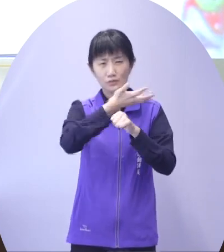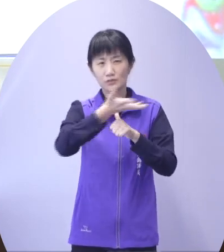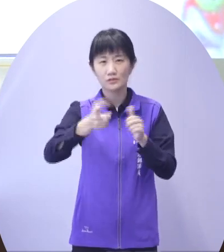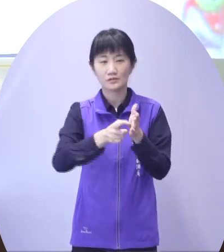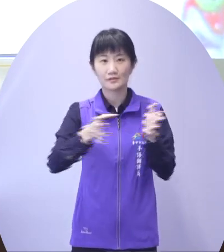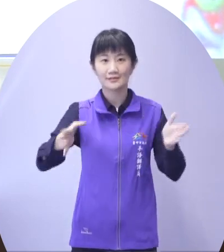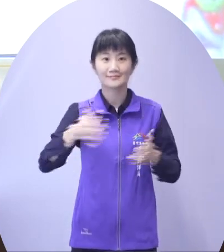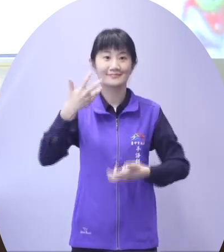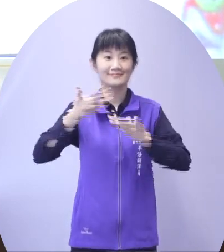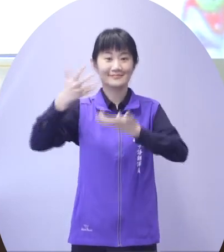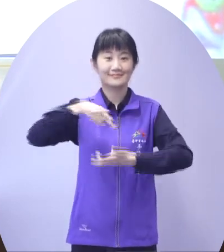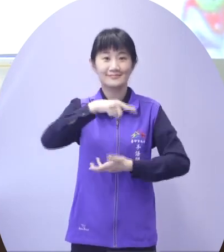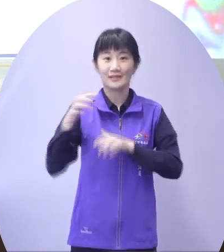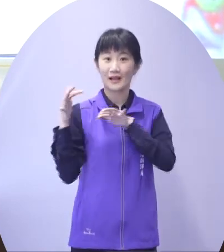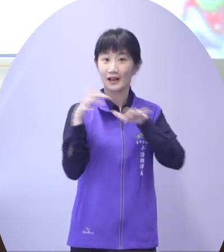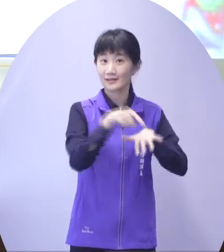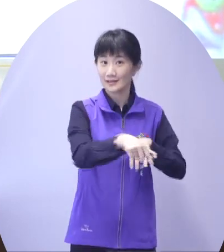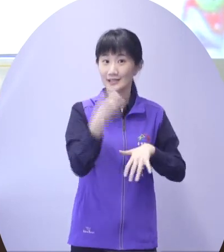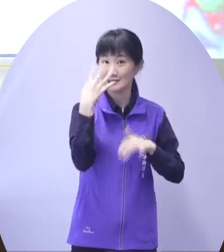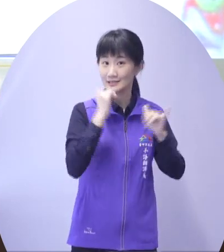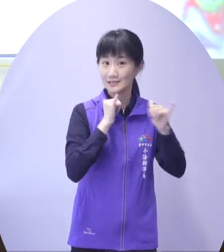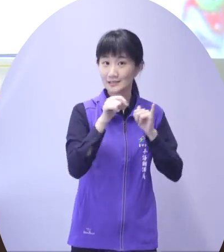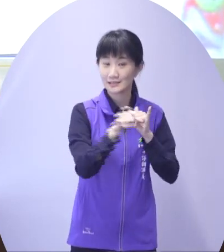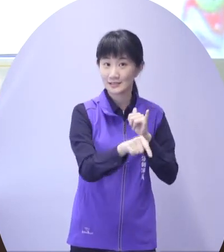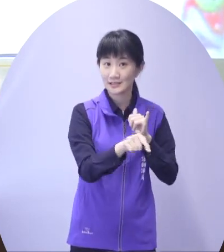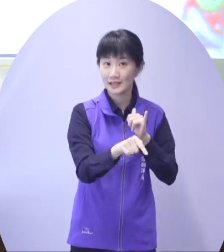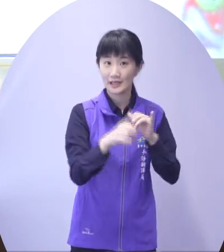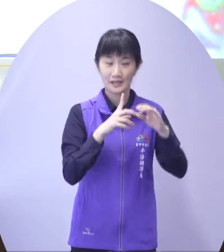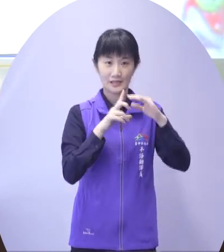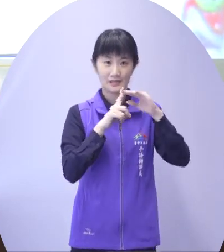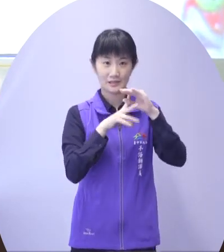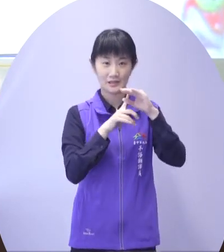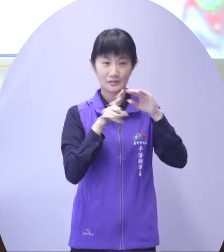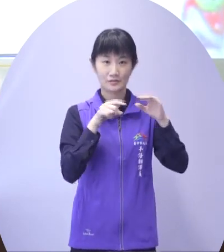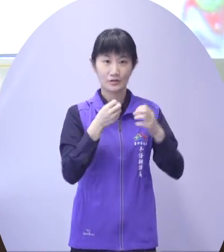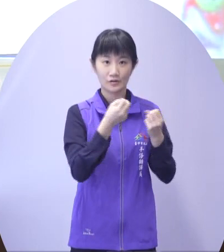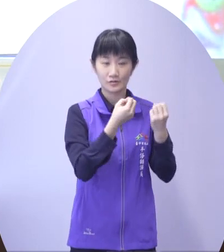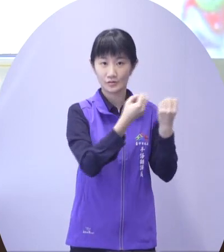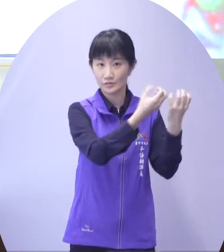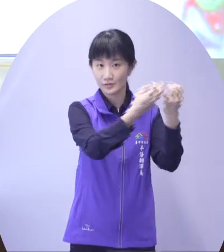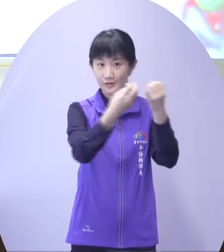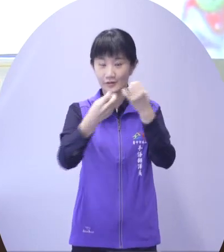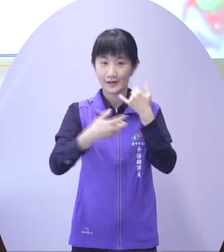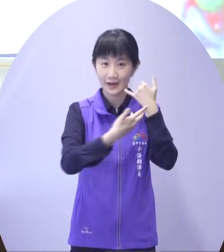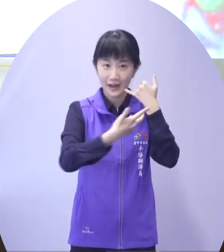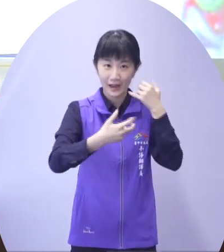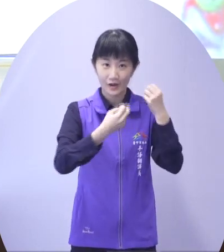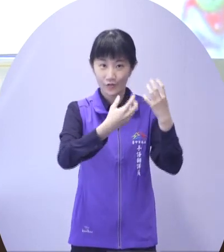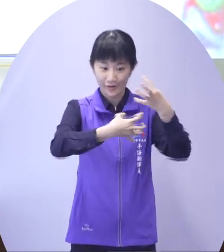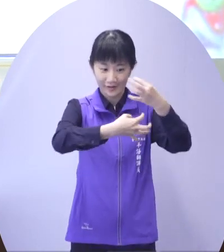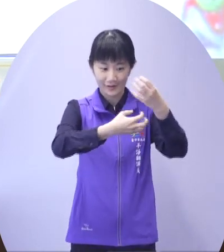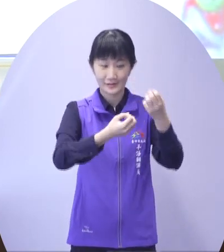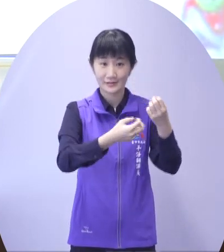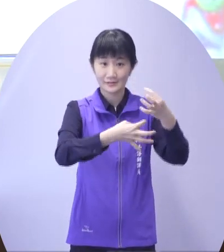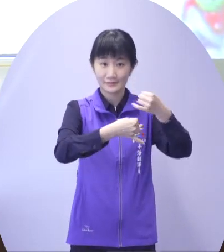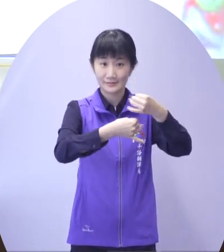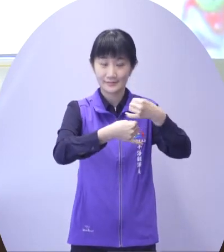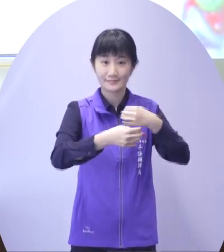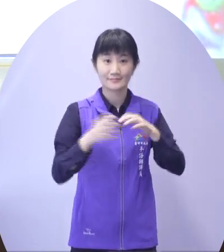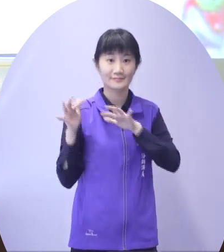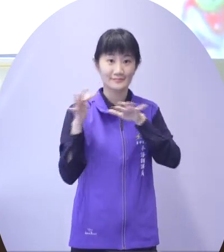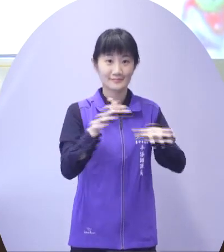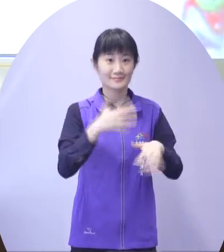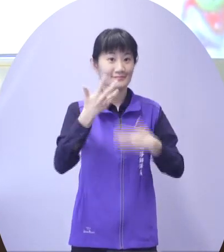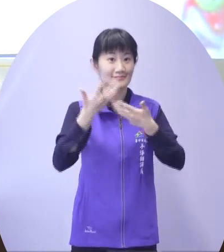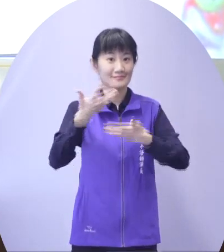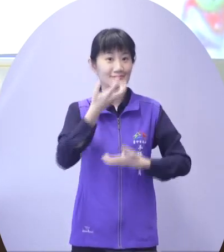家在我们新社的这个台中花海花坛期间，欢迎到台中来参